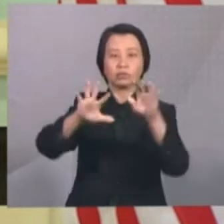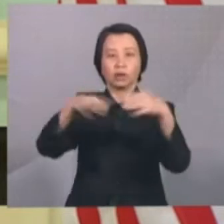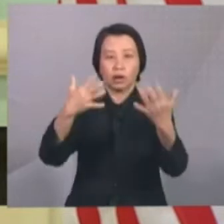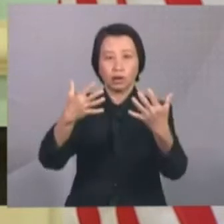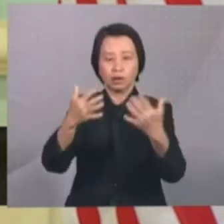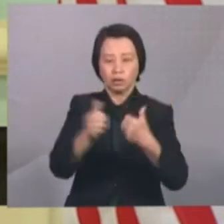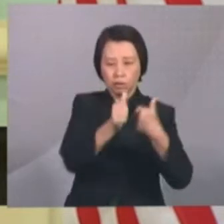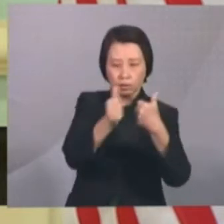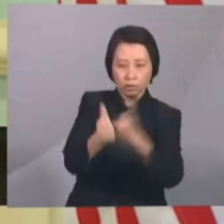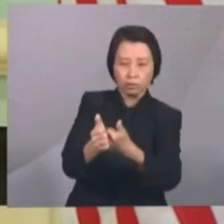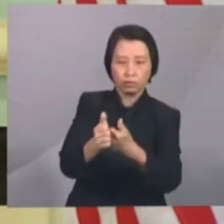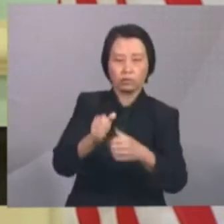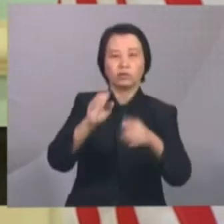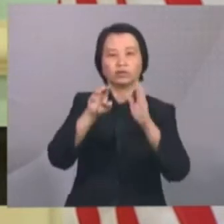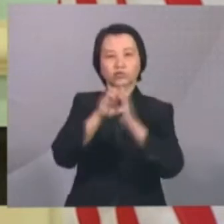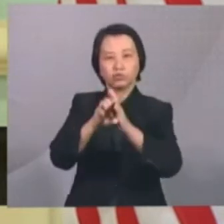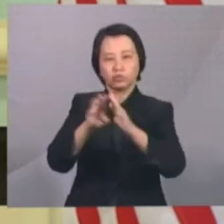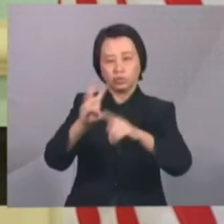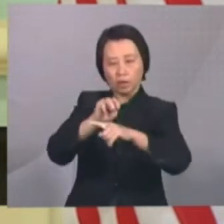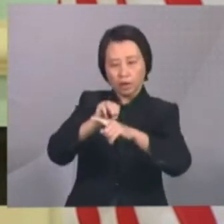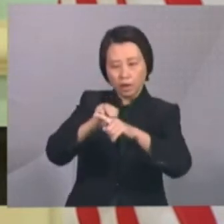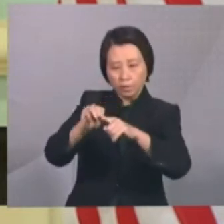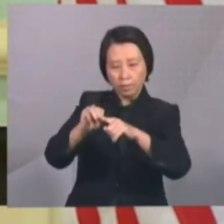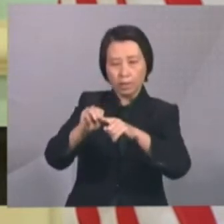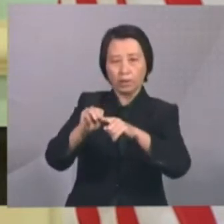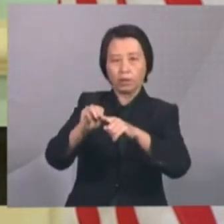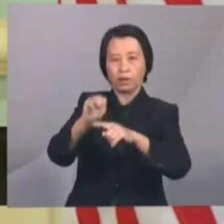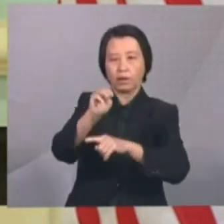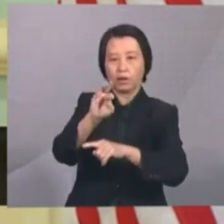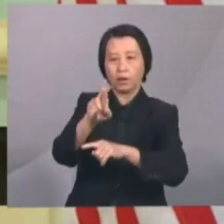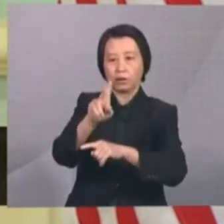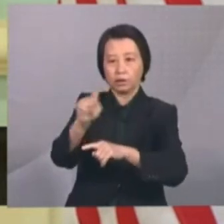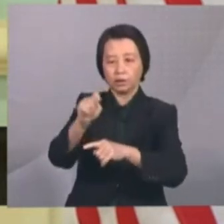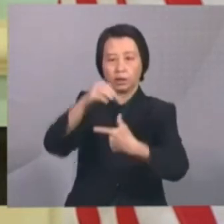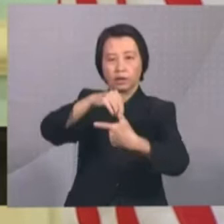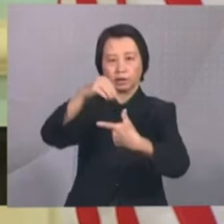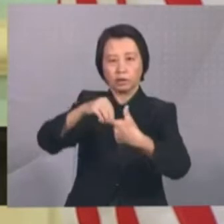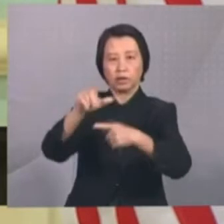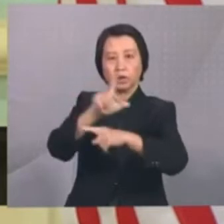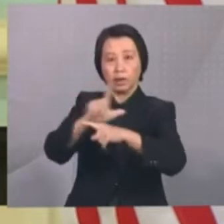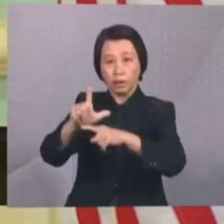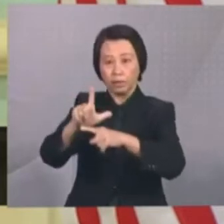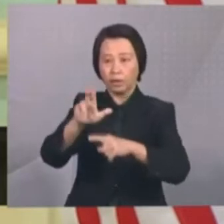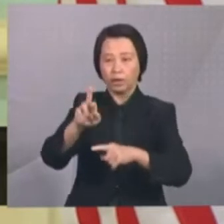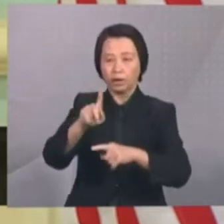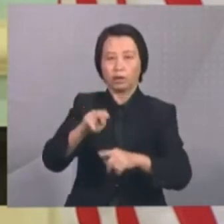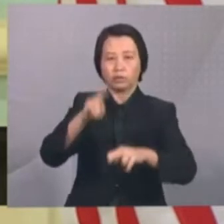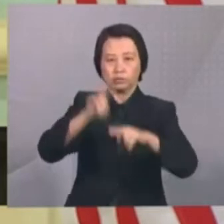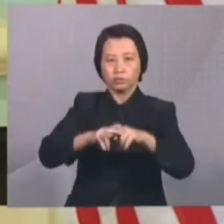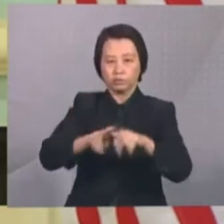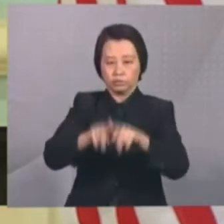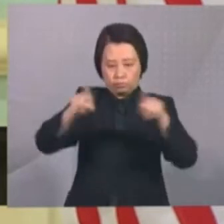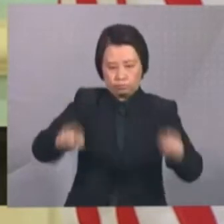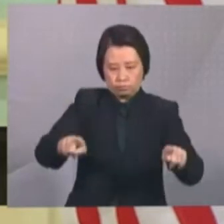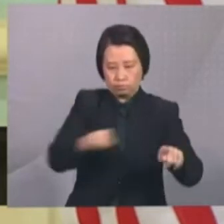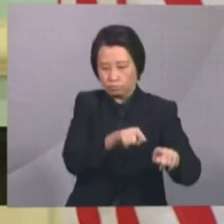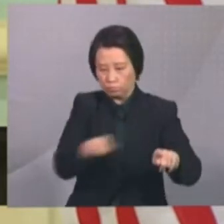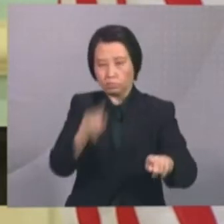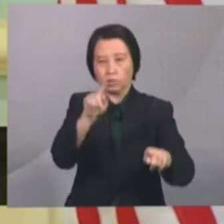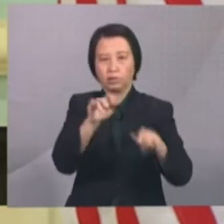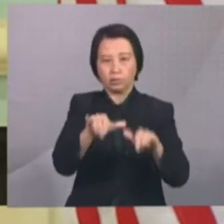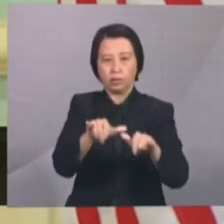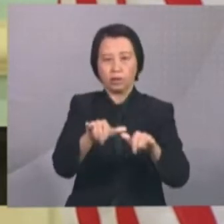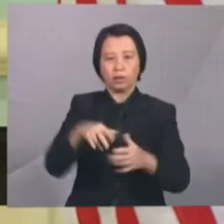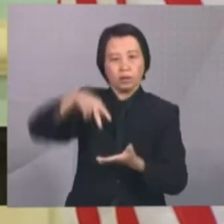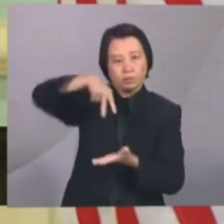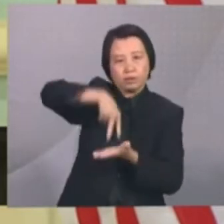pematuhan di MRT bisanya lrt duduk hai berasingan satu Mito Malah